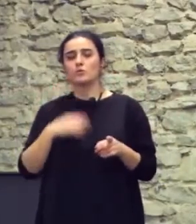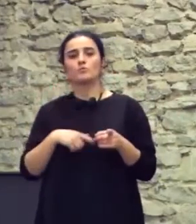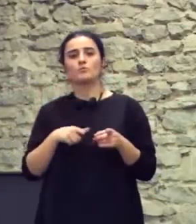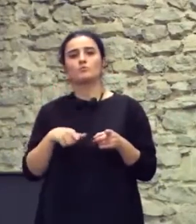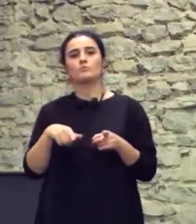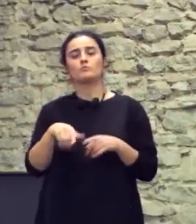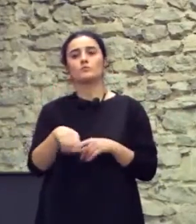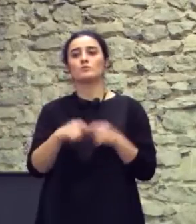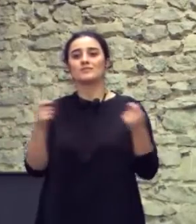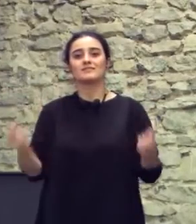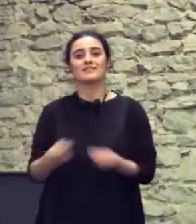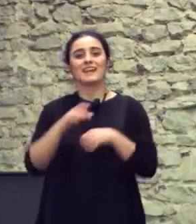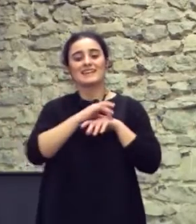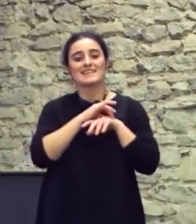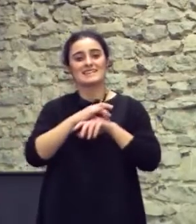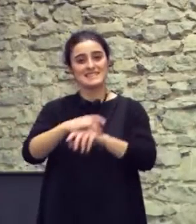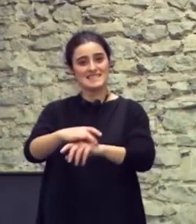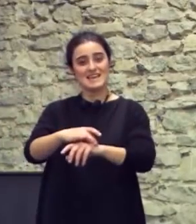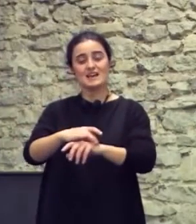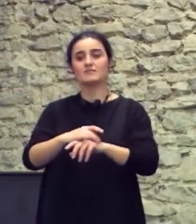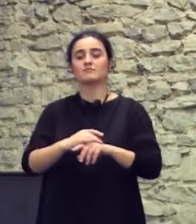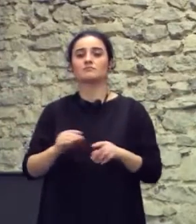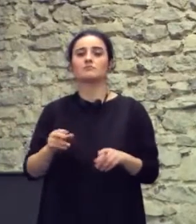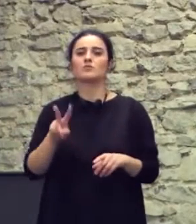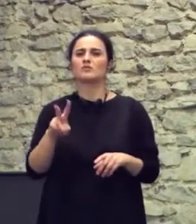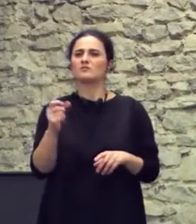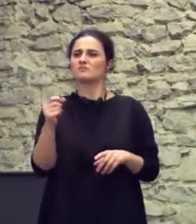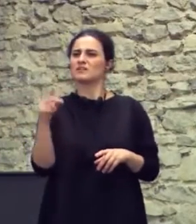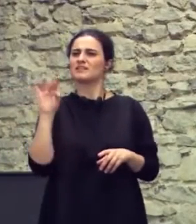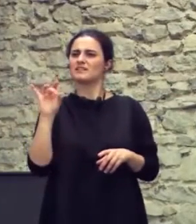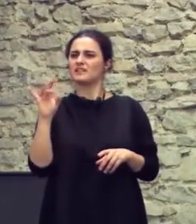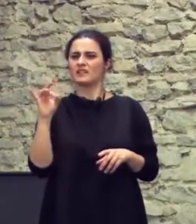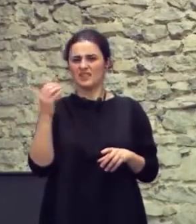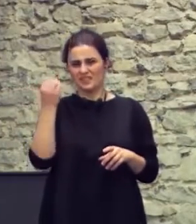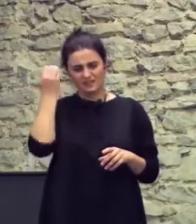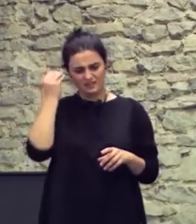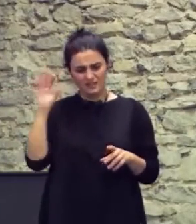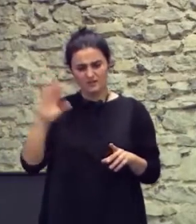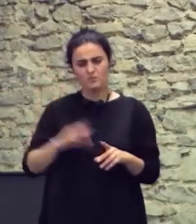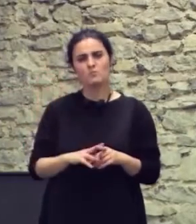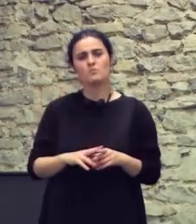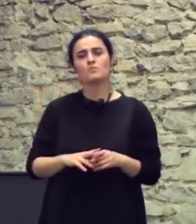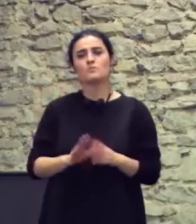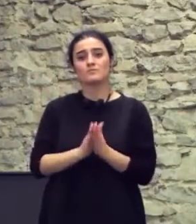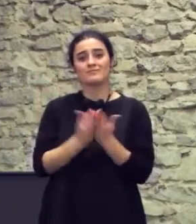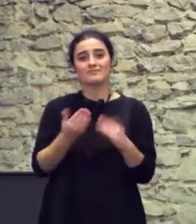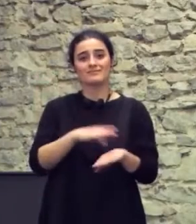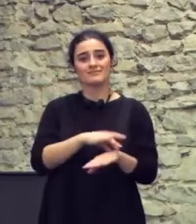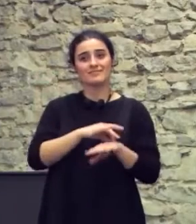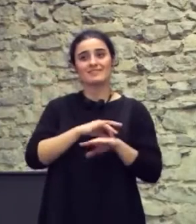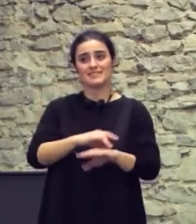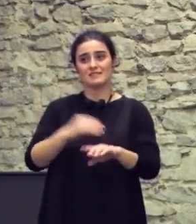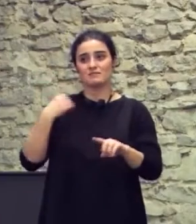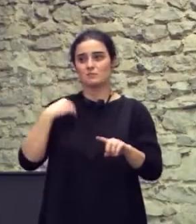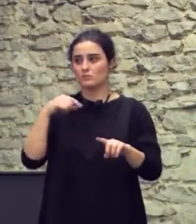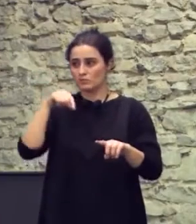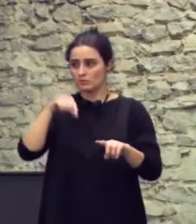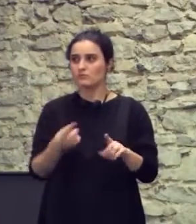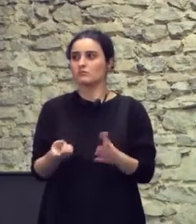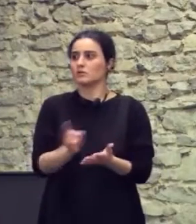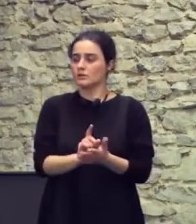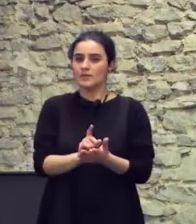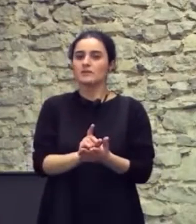kaleratu zuen gida 2015-ekoa da, ez? eta uste dut gaur berriro begiratzen egon